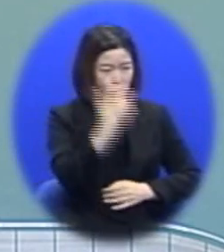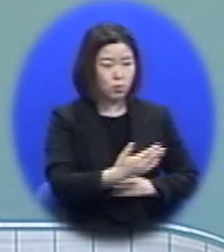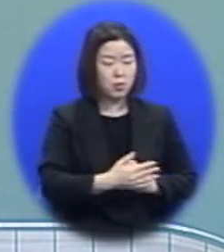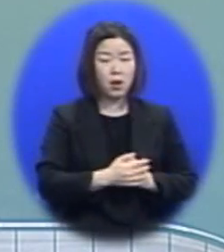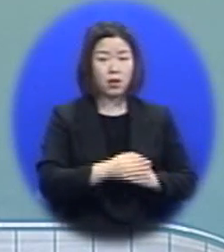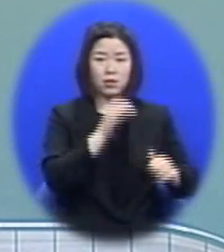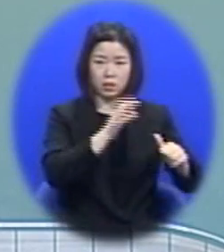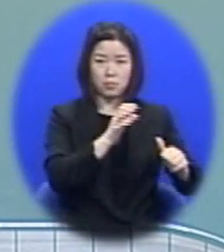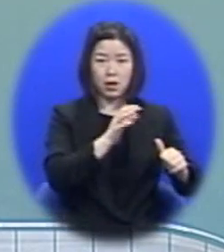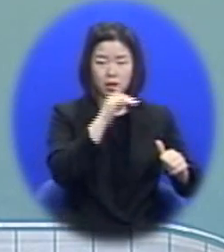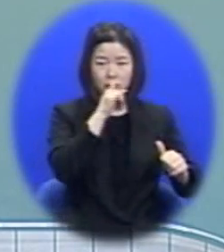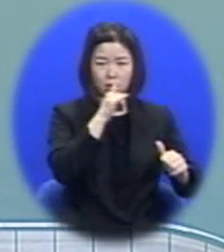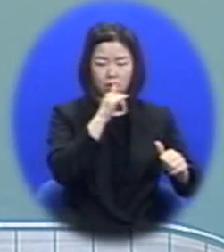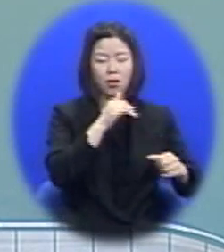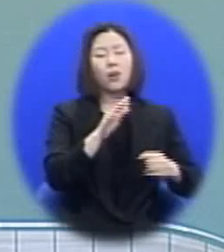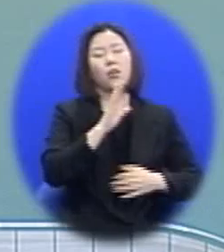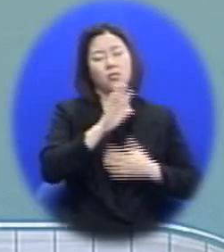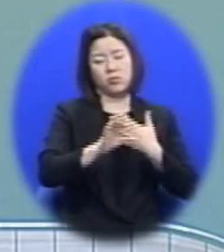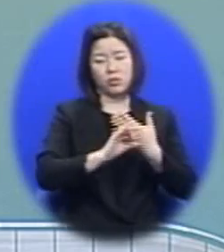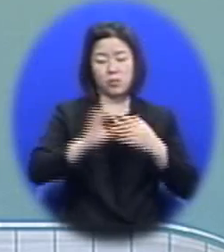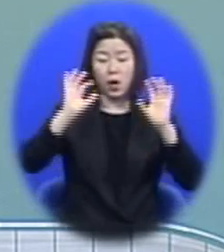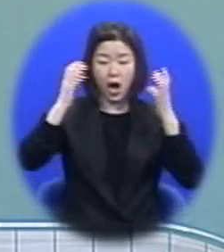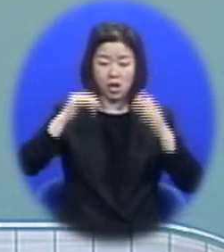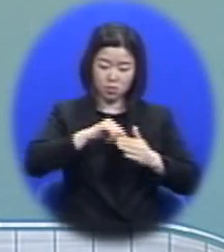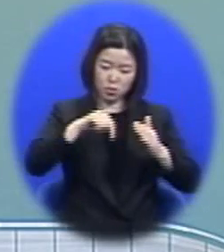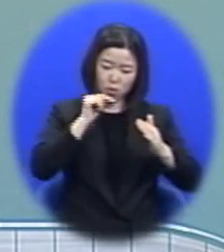속에서부터 분노가 쌓이는